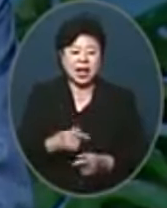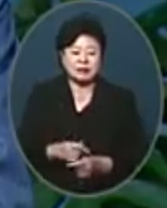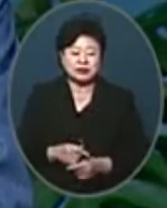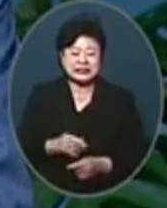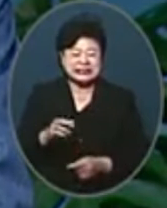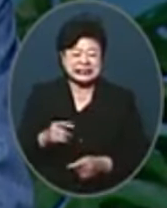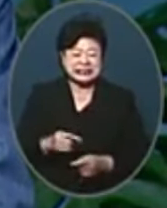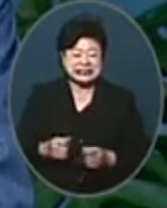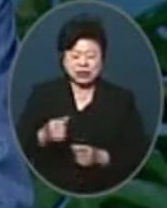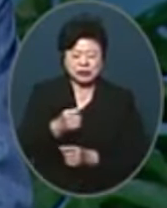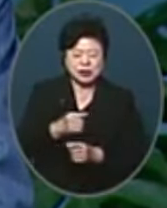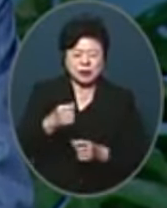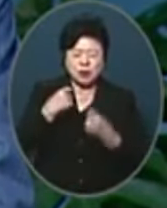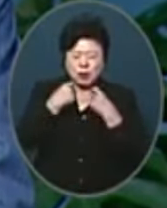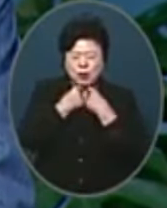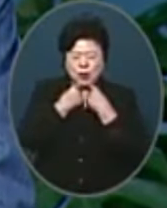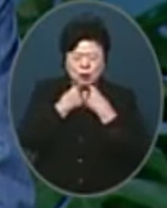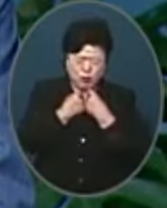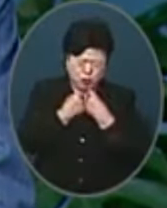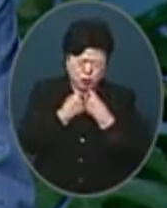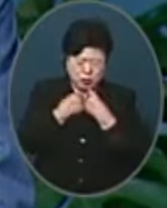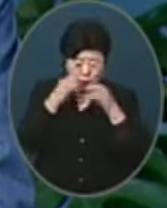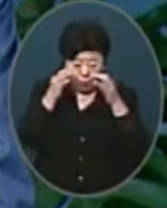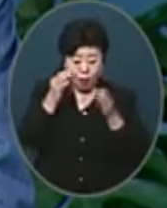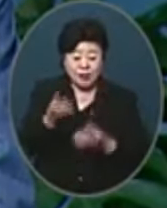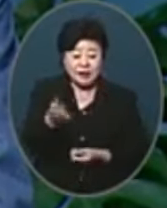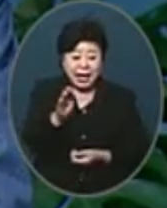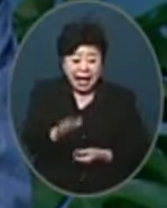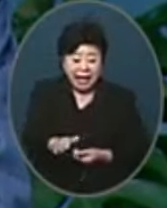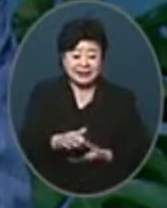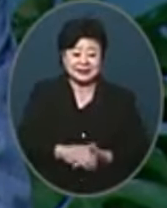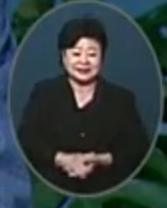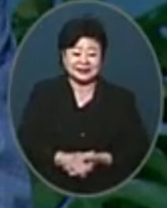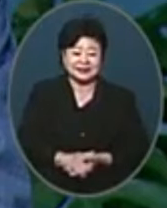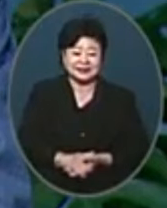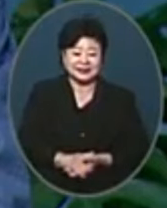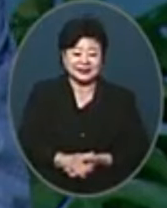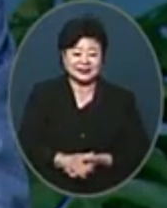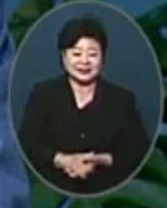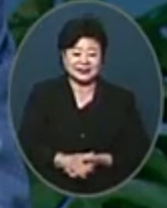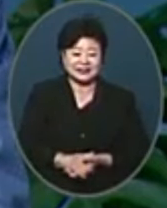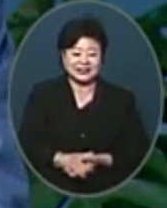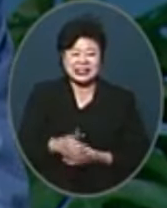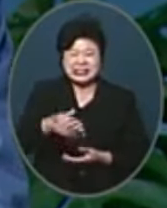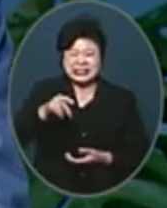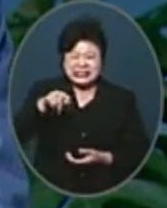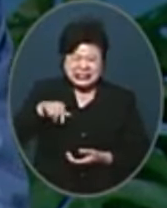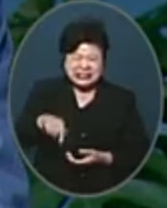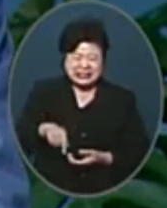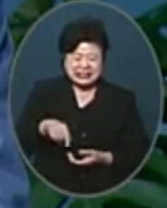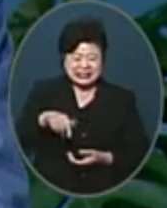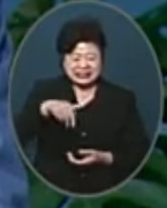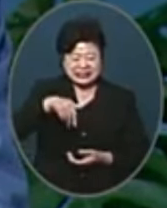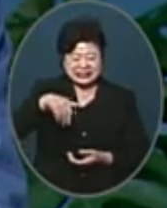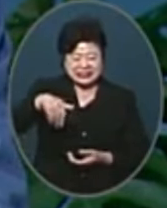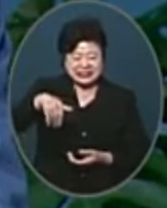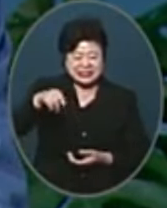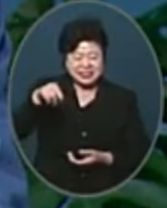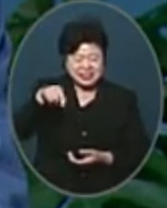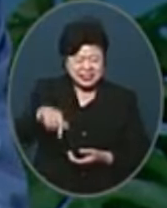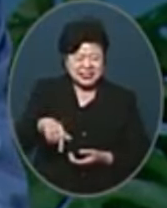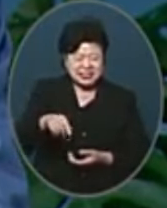조여가지고서 있는 것 같이 보였습니다. 그래서 저 칠랭굴을 벗겨줘야